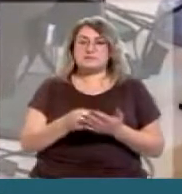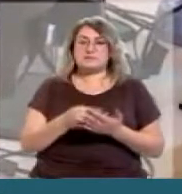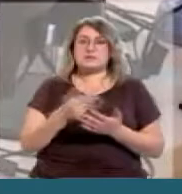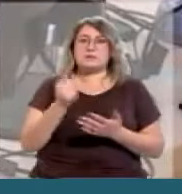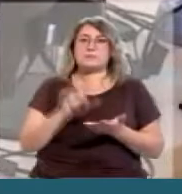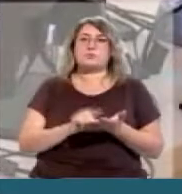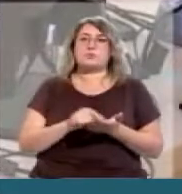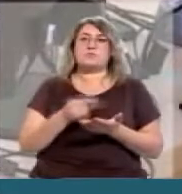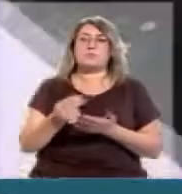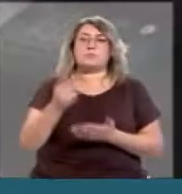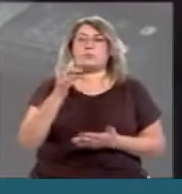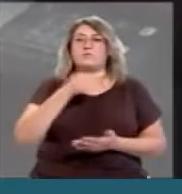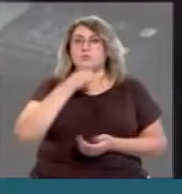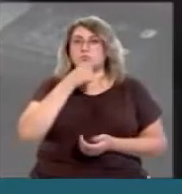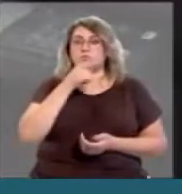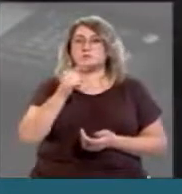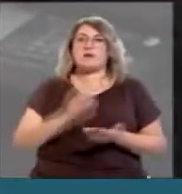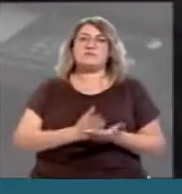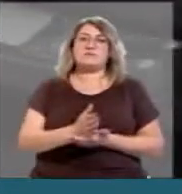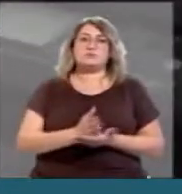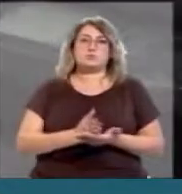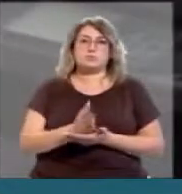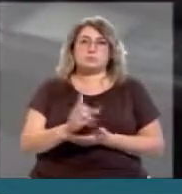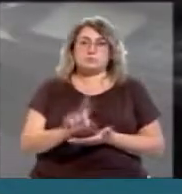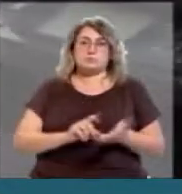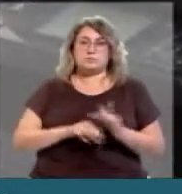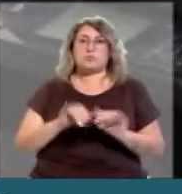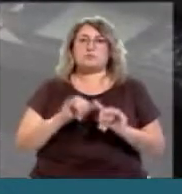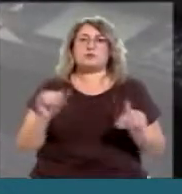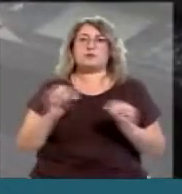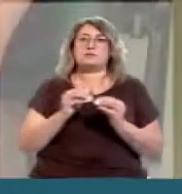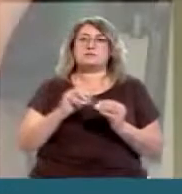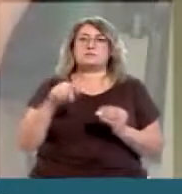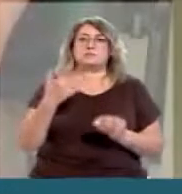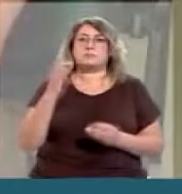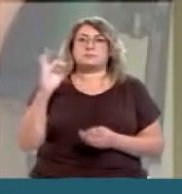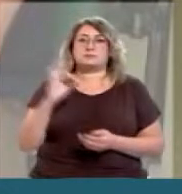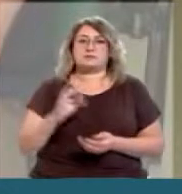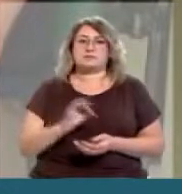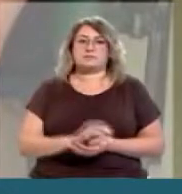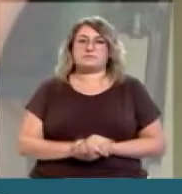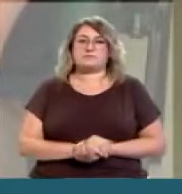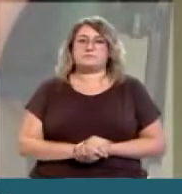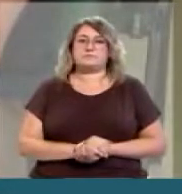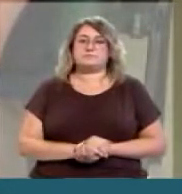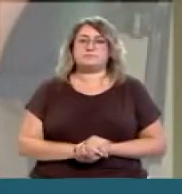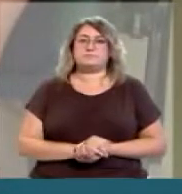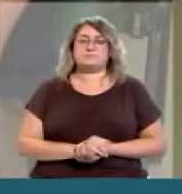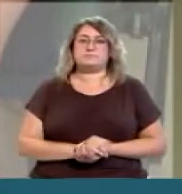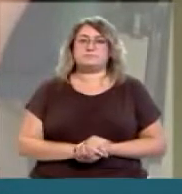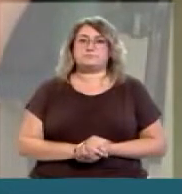бастап 10.15%-ға көтеріле отырып белгіленсін деп жазылған құжатта. Бұдан бөлек келесі жылдың қаңтарынан айлық